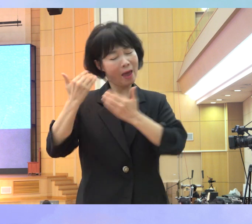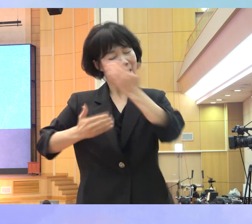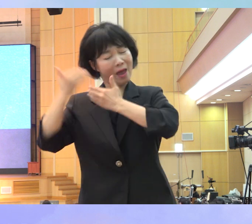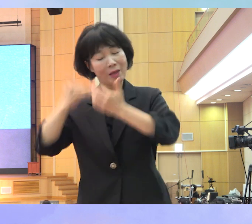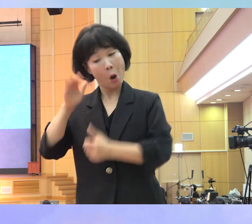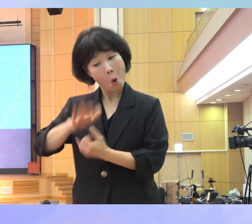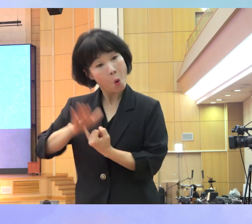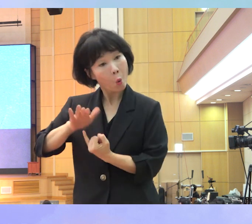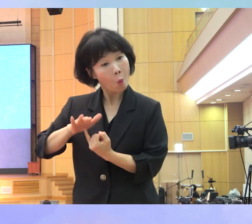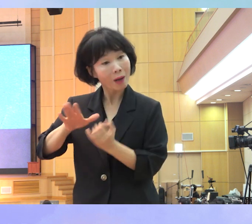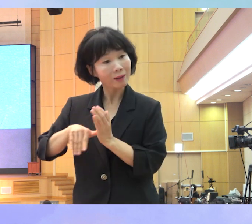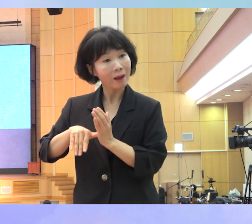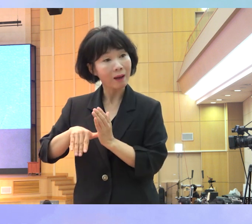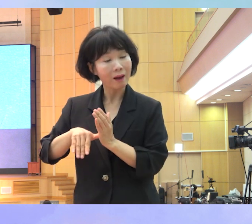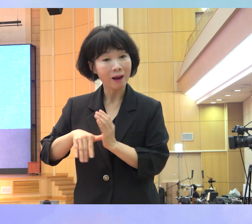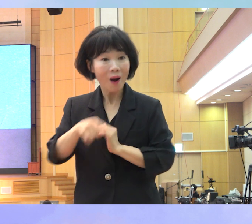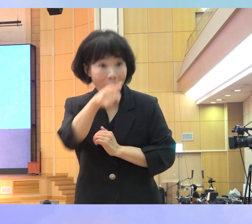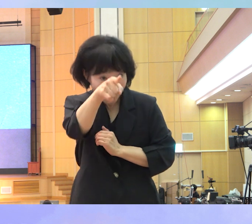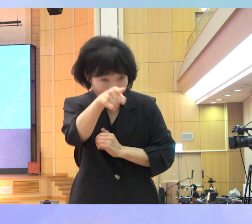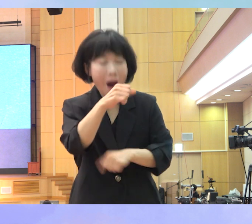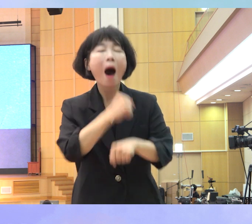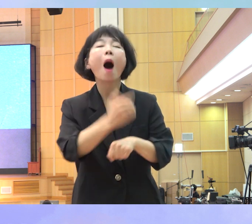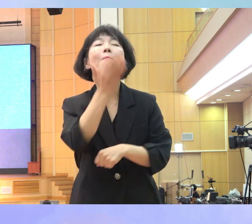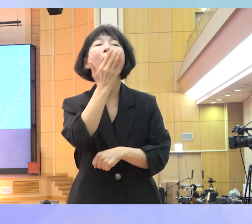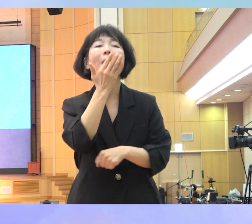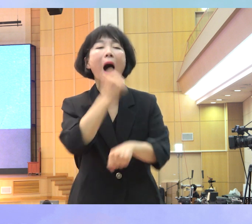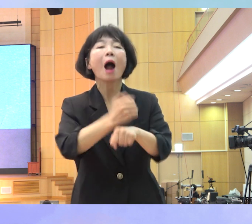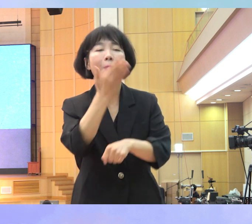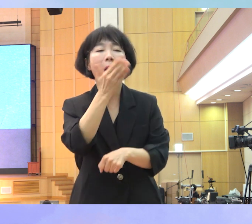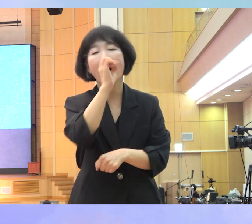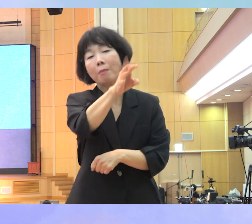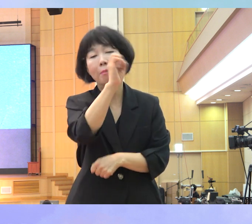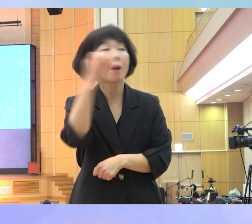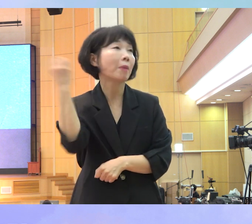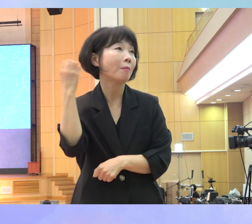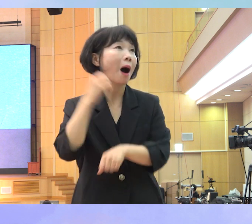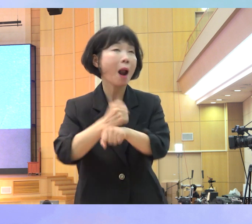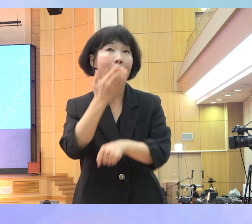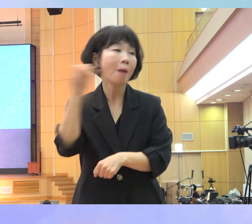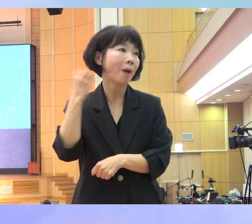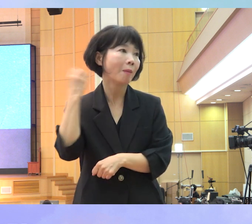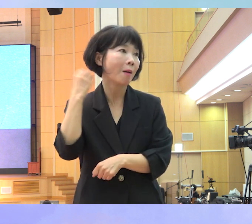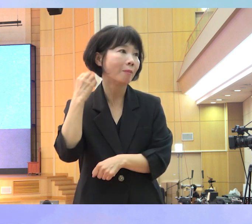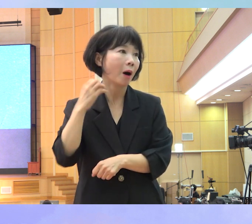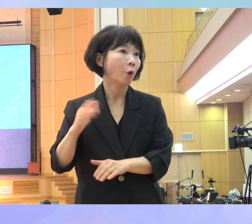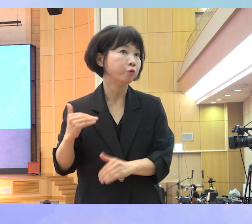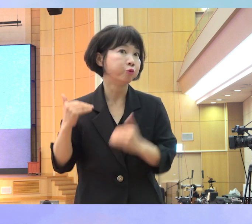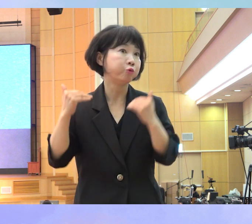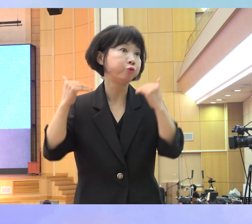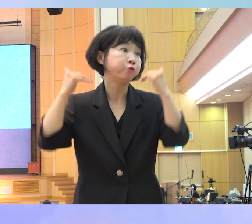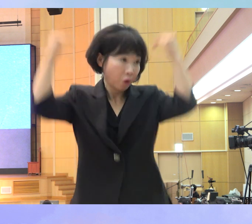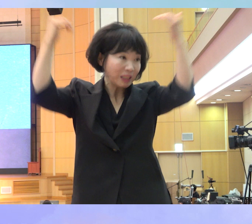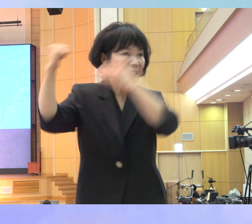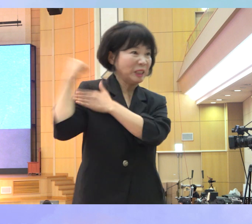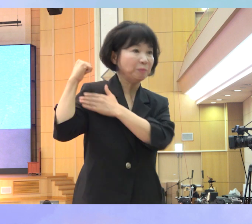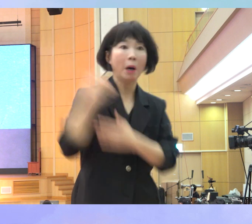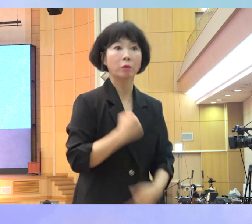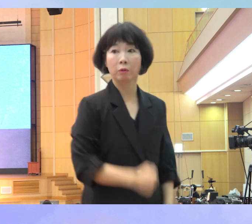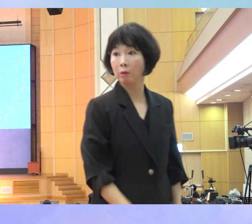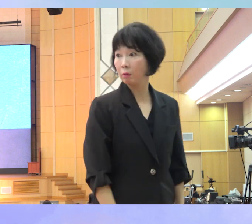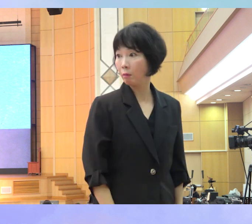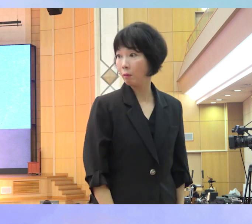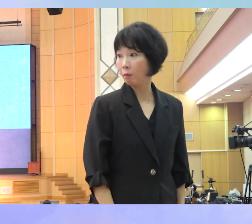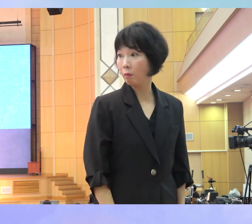거야, 이 소리를 듣고 노인이 돼서까지도 그게 위로가 되고 격려가 됐고, 어떤 사람은 노인이 똑같이